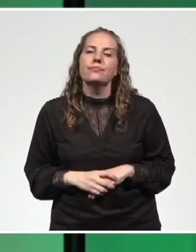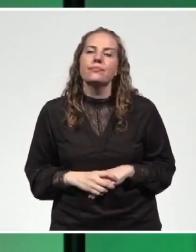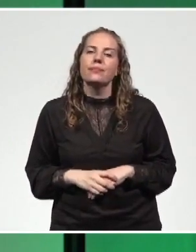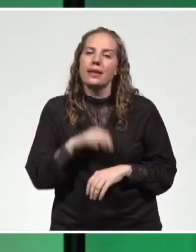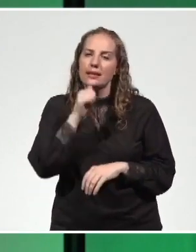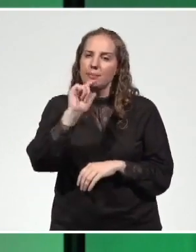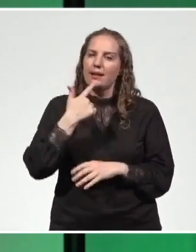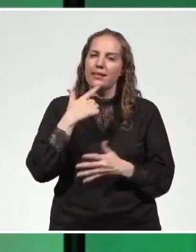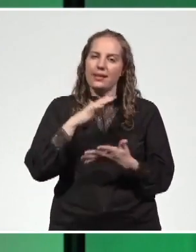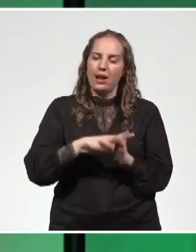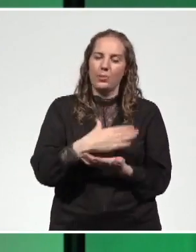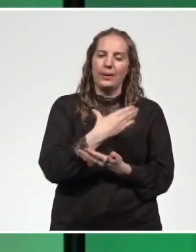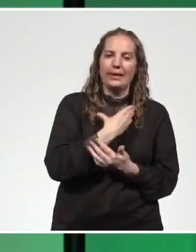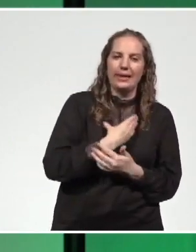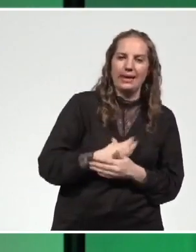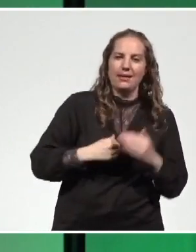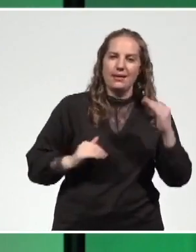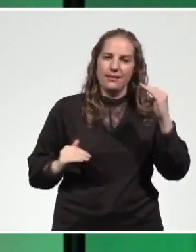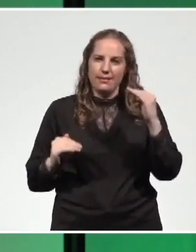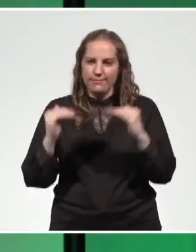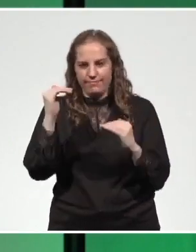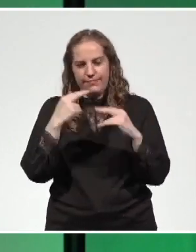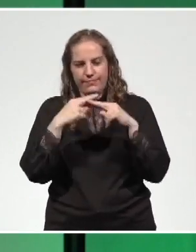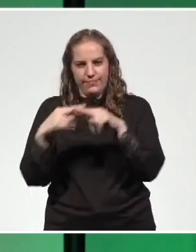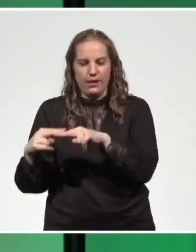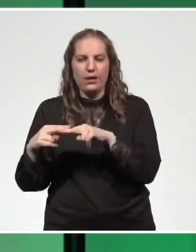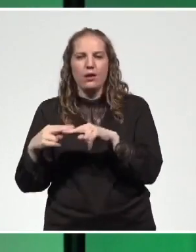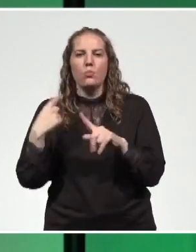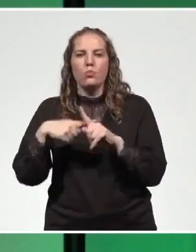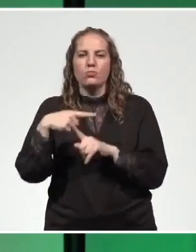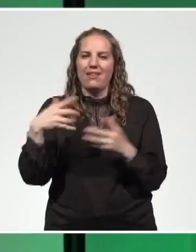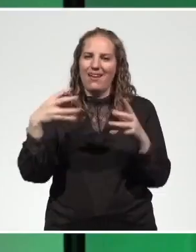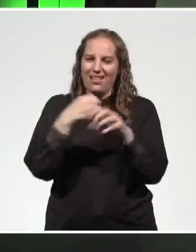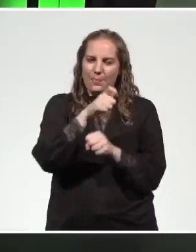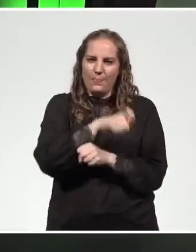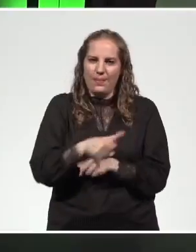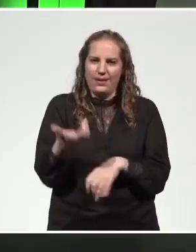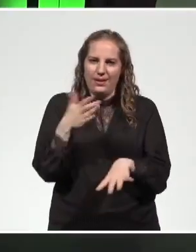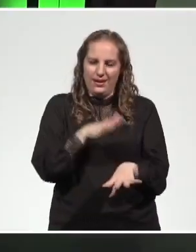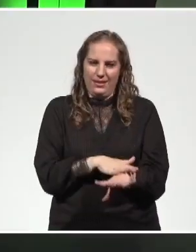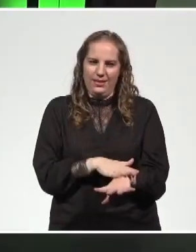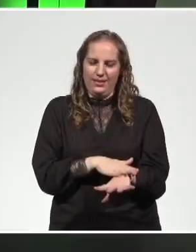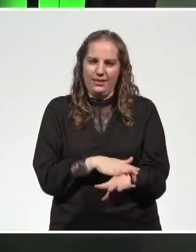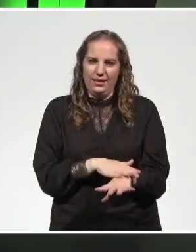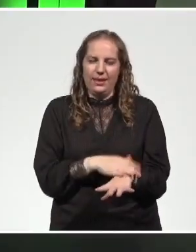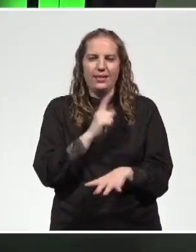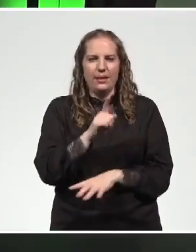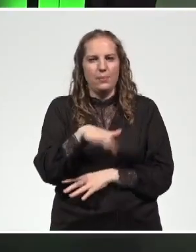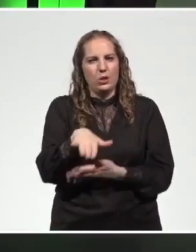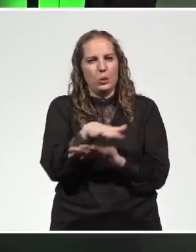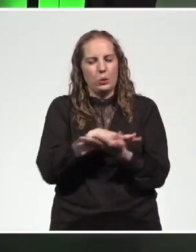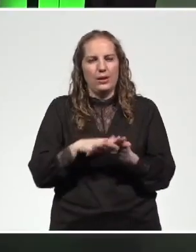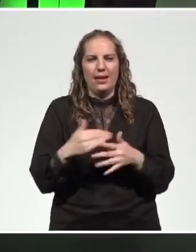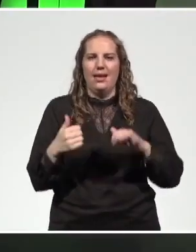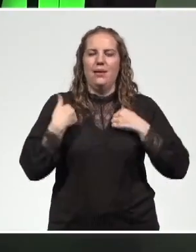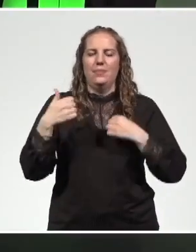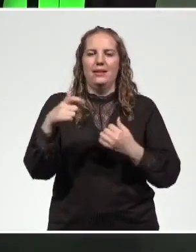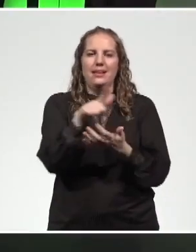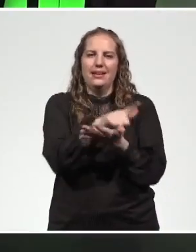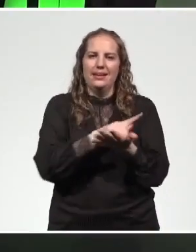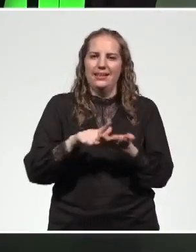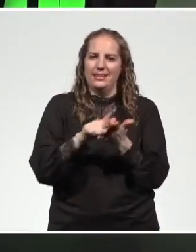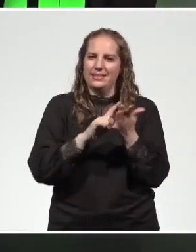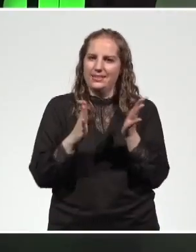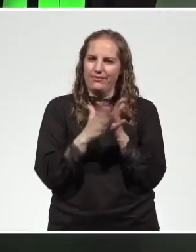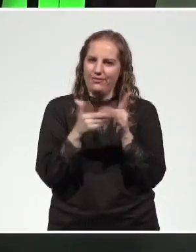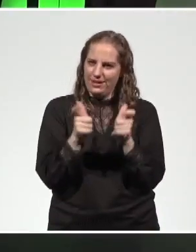jafnrétti kynjana núna og mannréttindi allra sem að eru undirstaða heilbrigðs lýðræðis